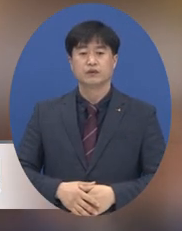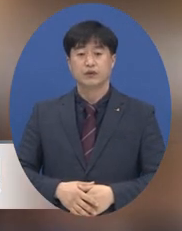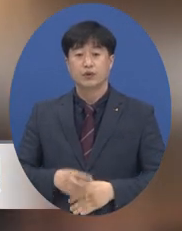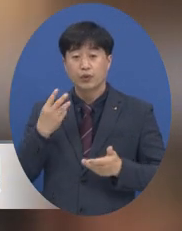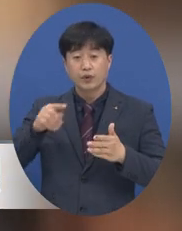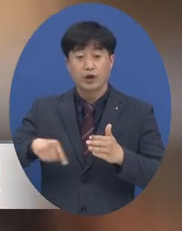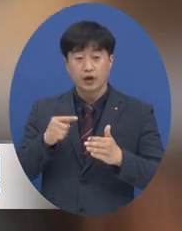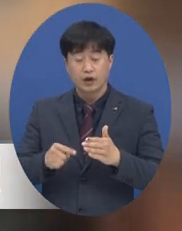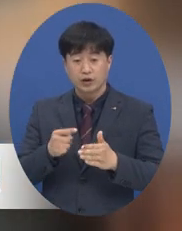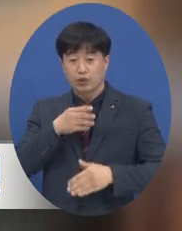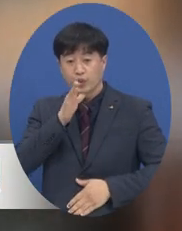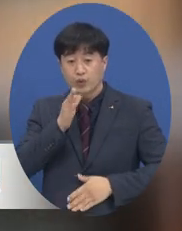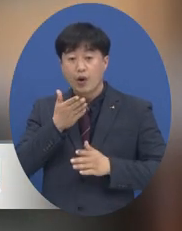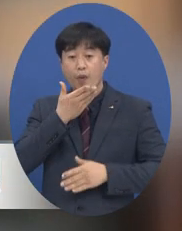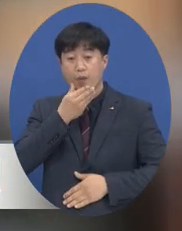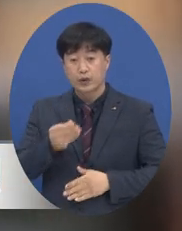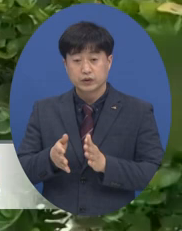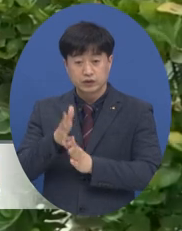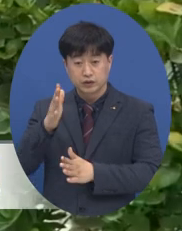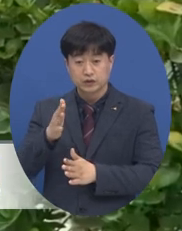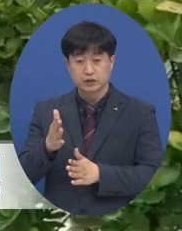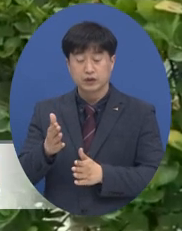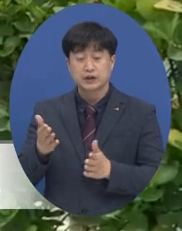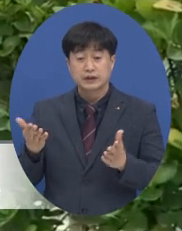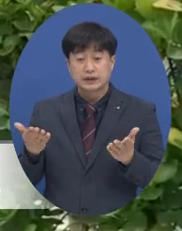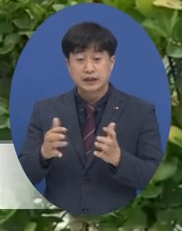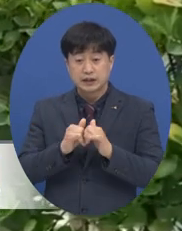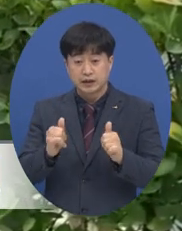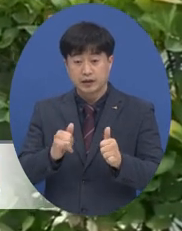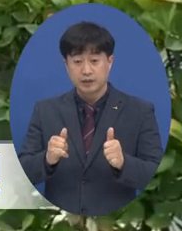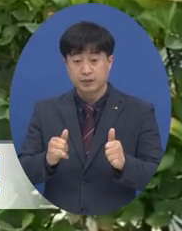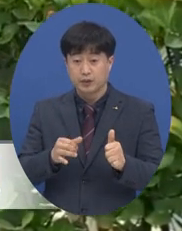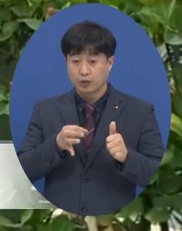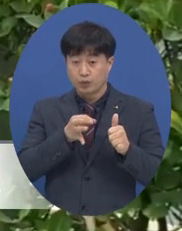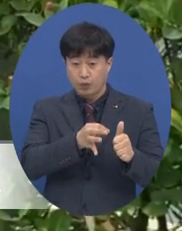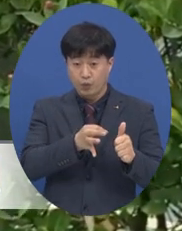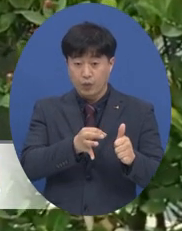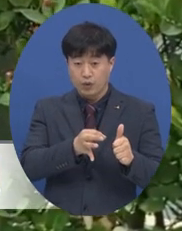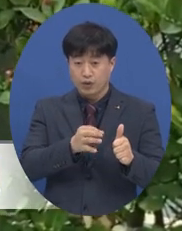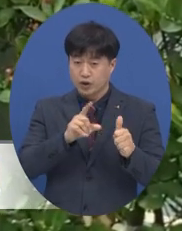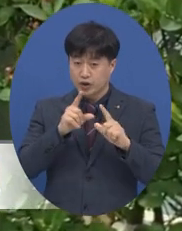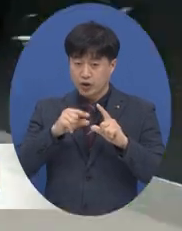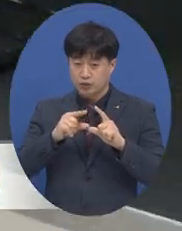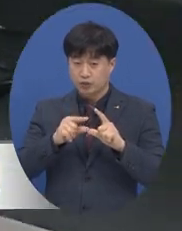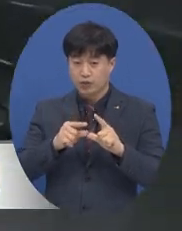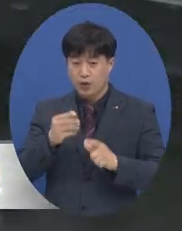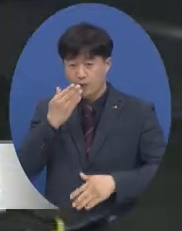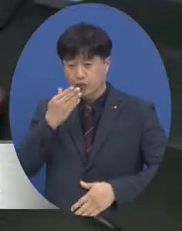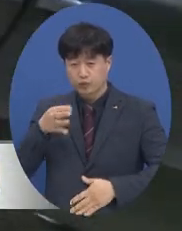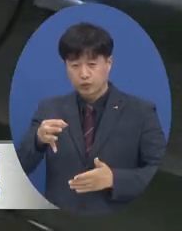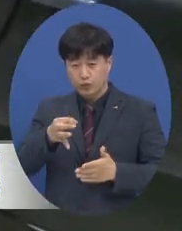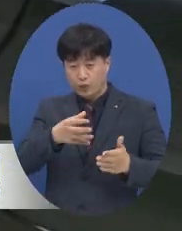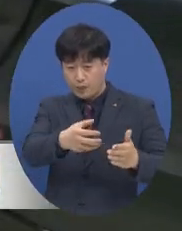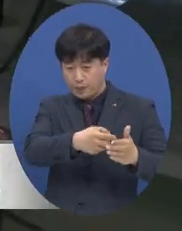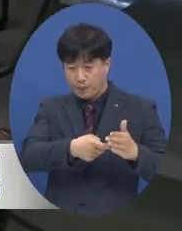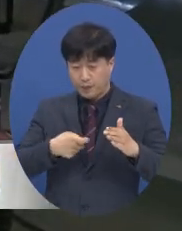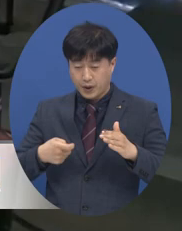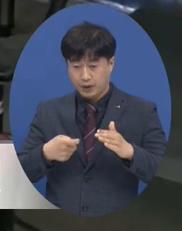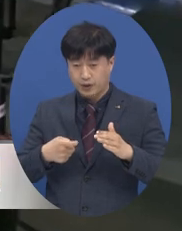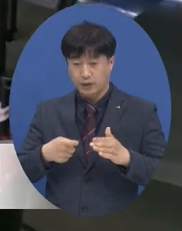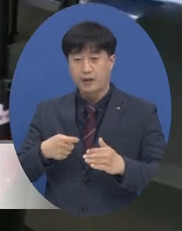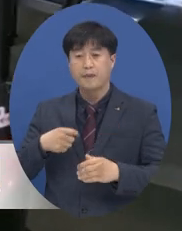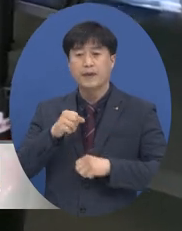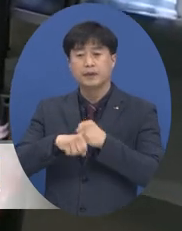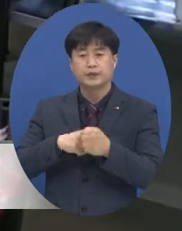돈에 한 노인 복지 시설 종사자들의 인건비 일부를 급식비 명목으로 공제해 제멋대로 사용한 시 설 장 의 경기도